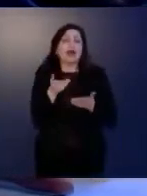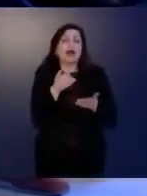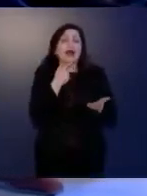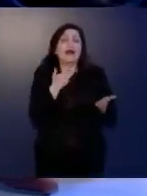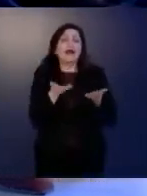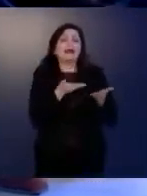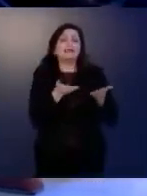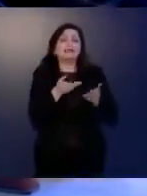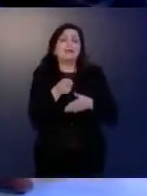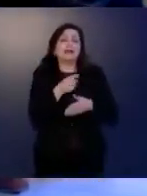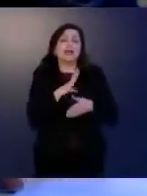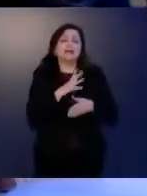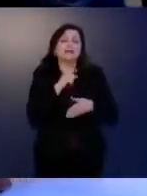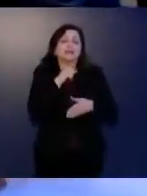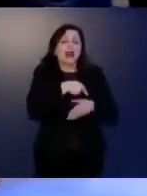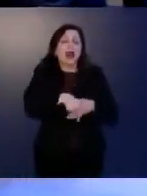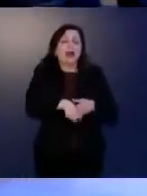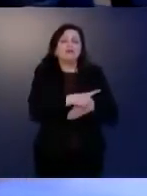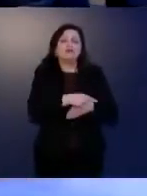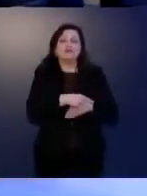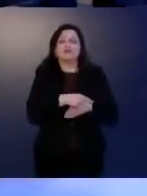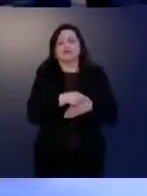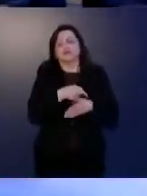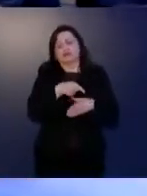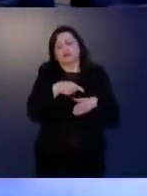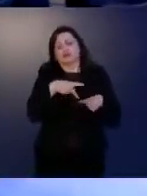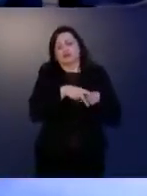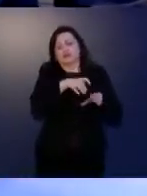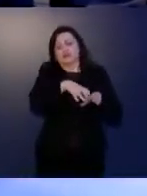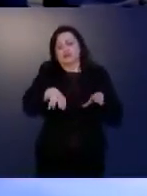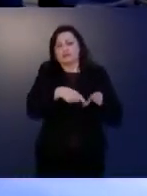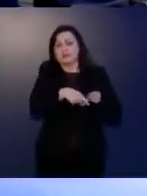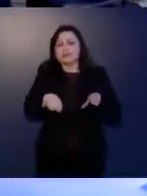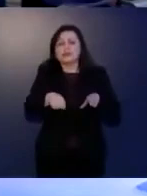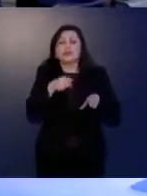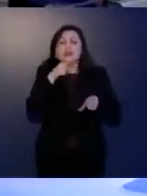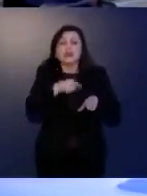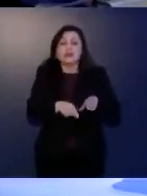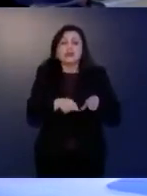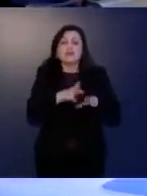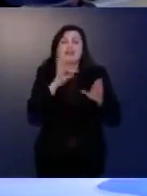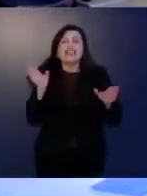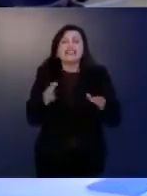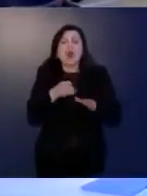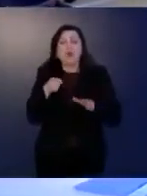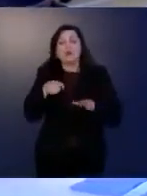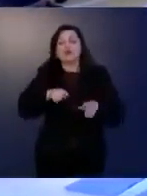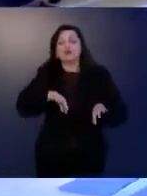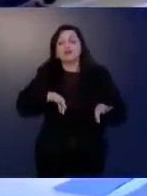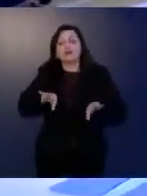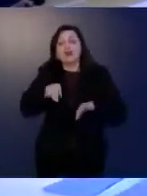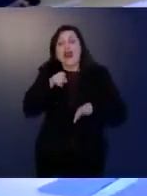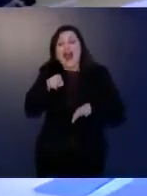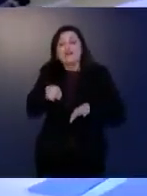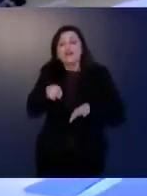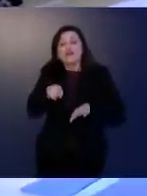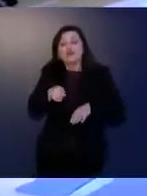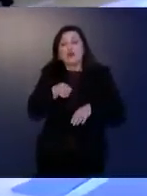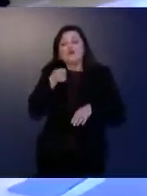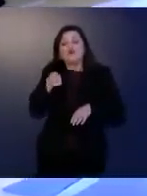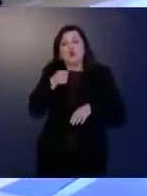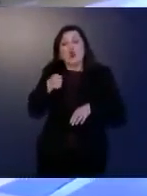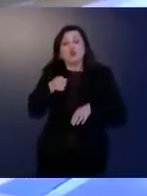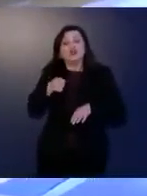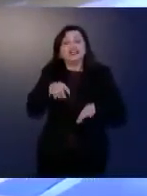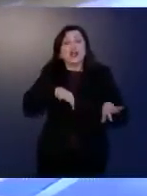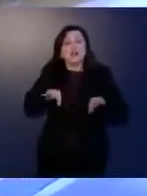των πιστωτών μέσω ρευστοποίησης όλων των περιουσιακών στοιχείων του οφειλέτη.